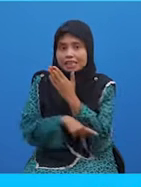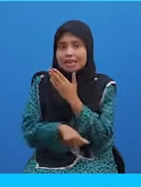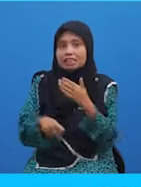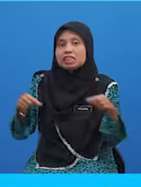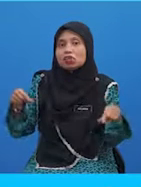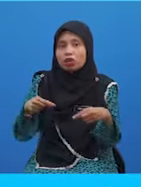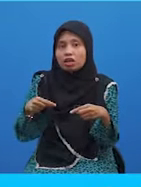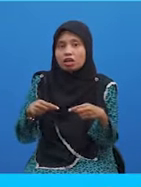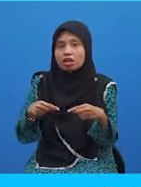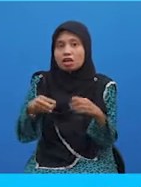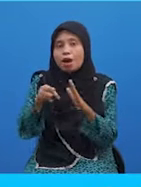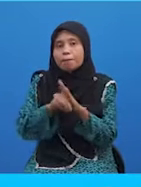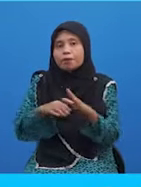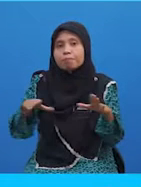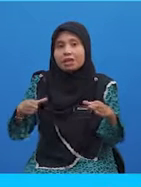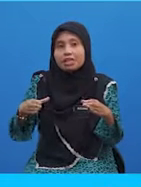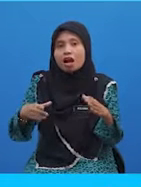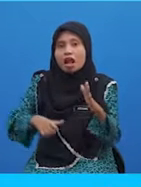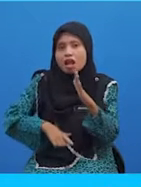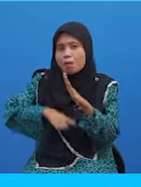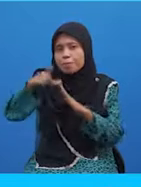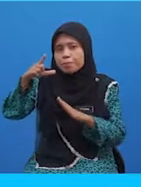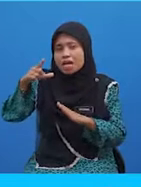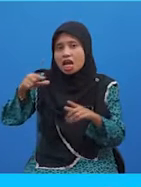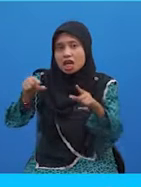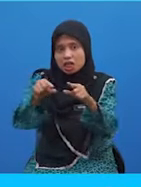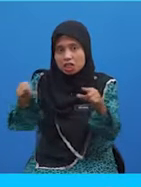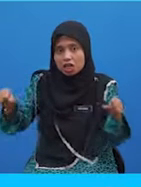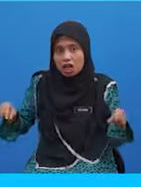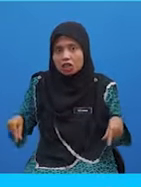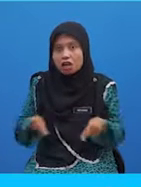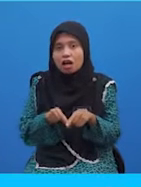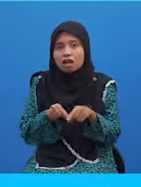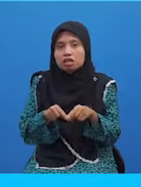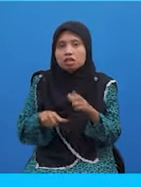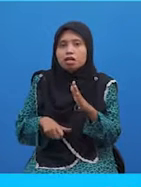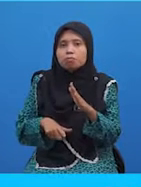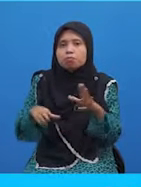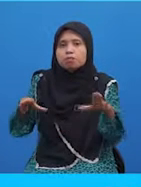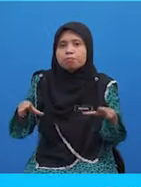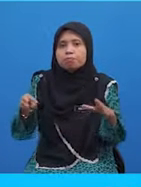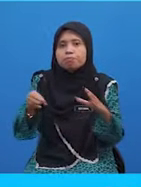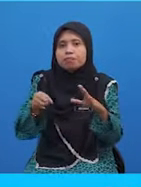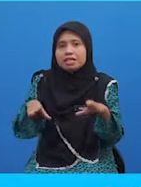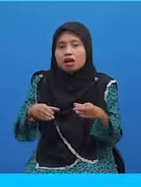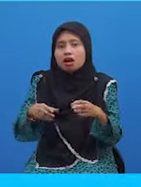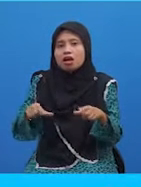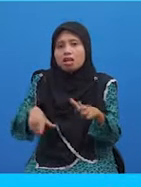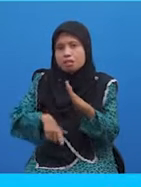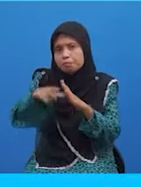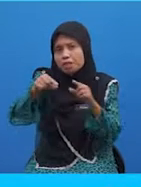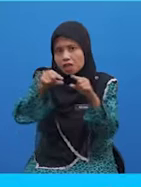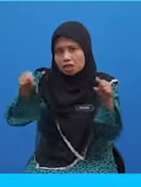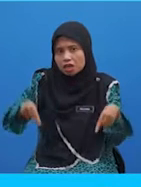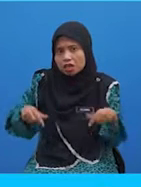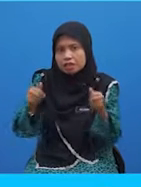gelanggang, sepatutnya membina gelanggang dengan lebih banyak atau membina lebih